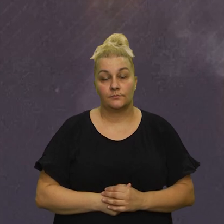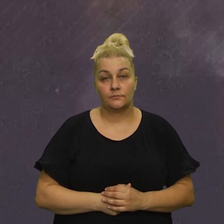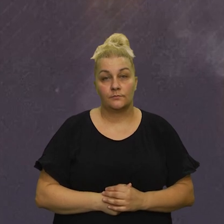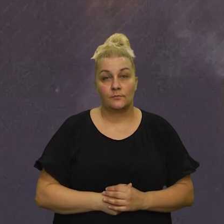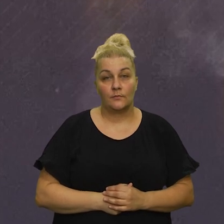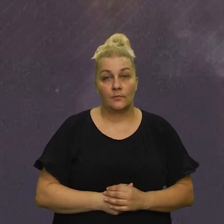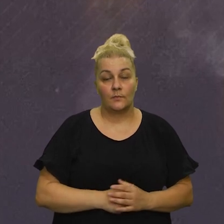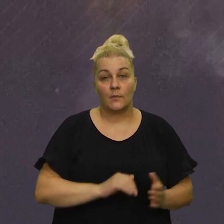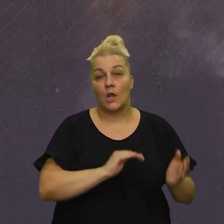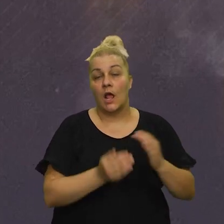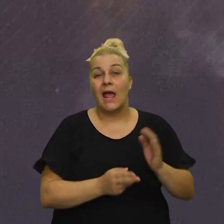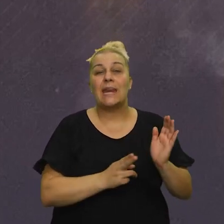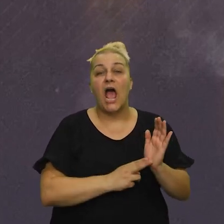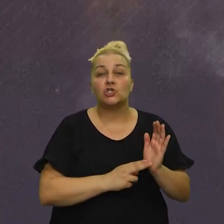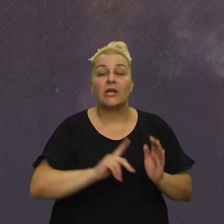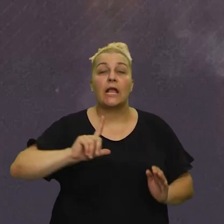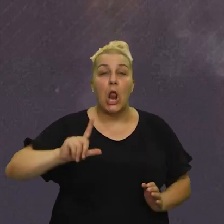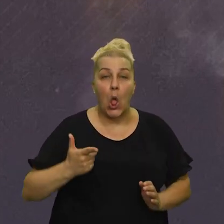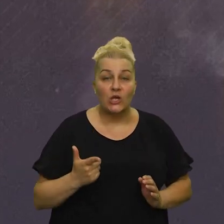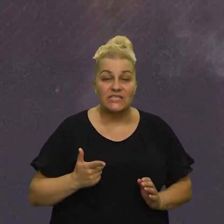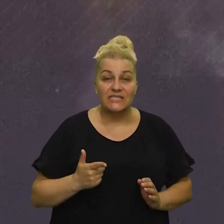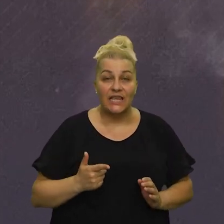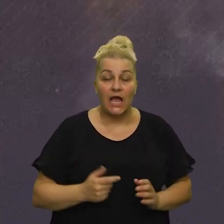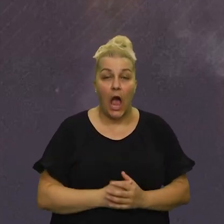načelnik logistike, načelnik